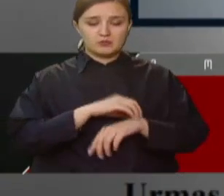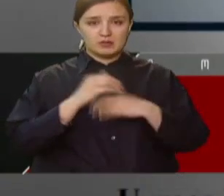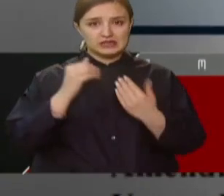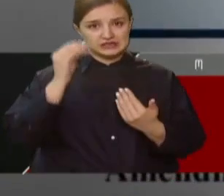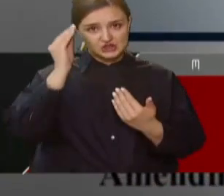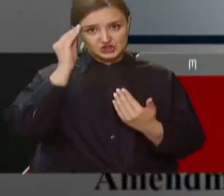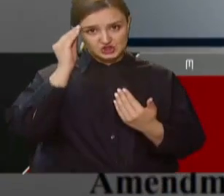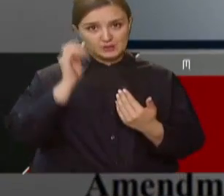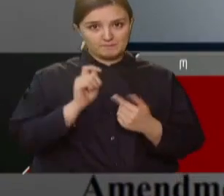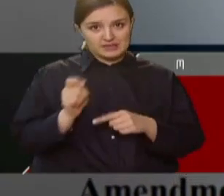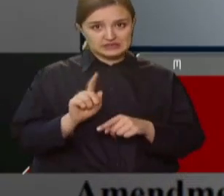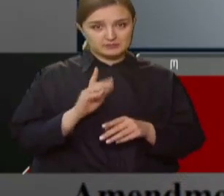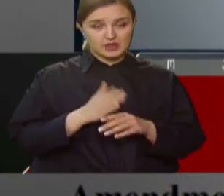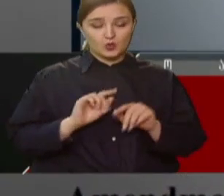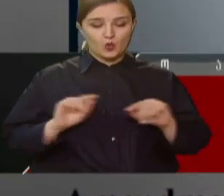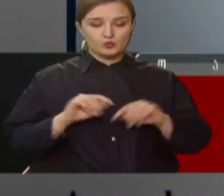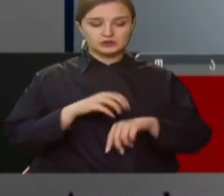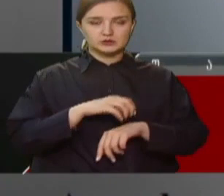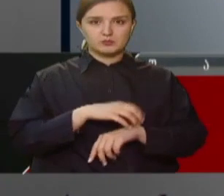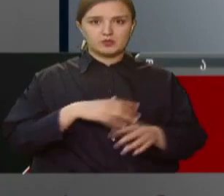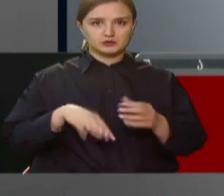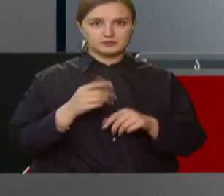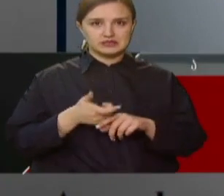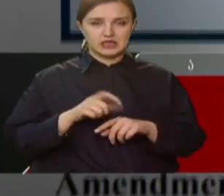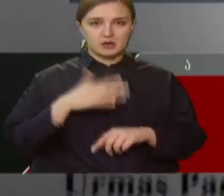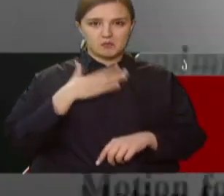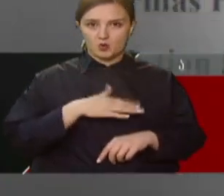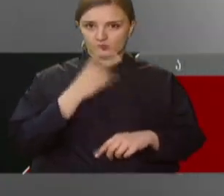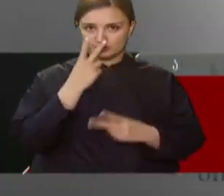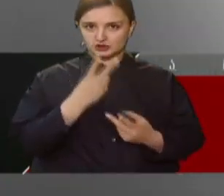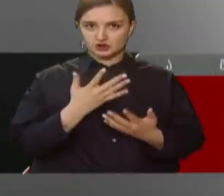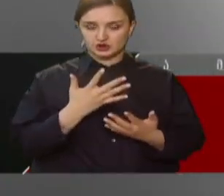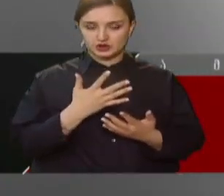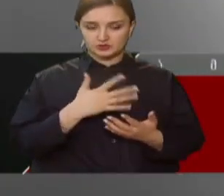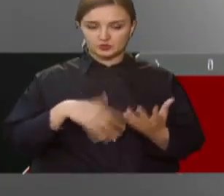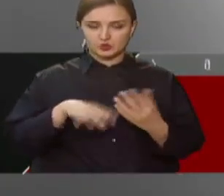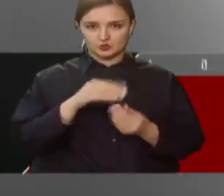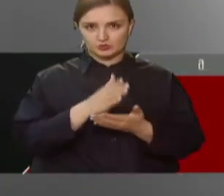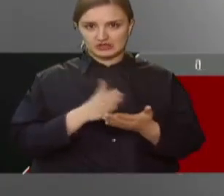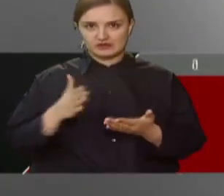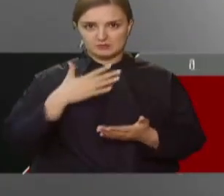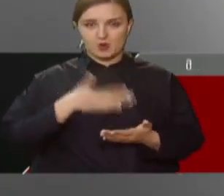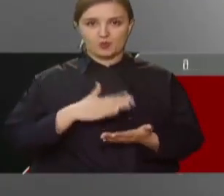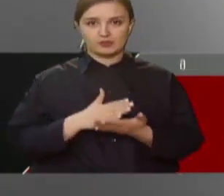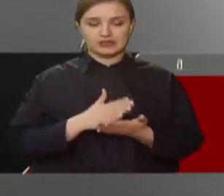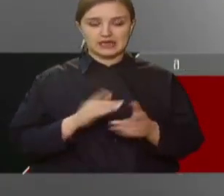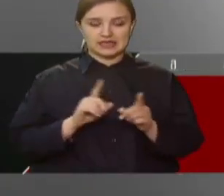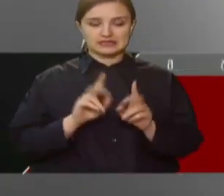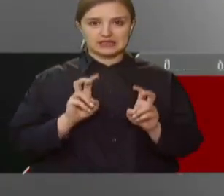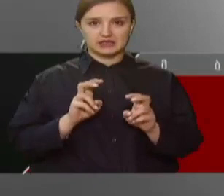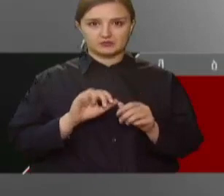უნდა ითქვას, რომ ოპოზიციურ პარტიები ფრედ კმაყოფილნი ჩანან, მათი დიდი ნაწილი ფრედ კმაყოფილი ჩანს ასეთი